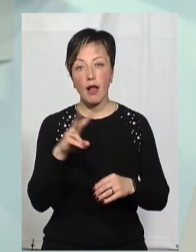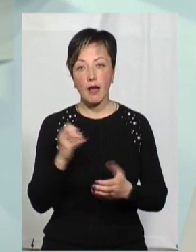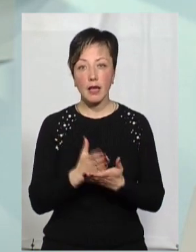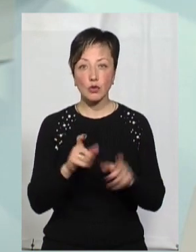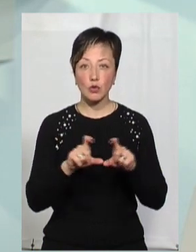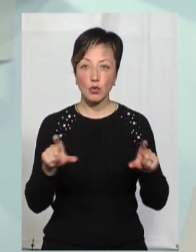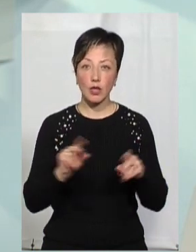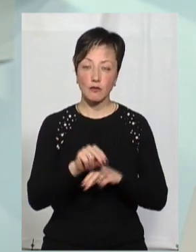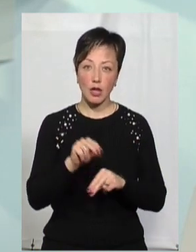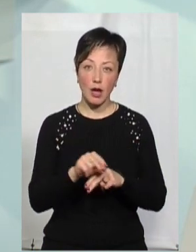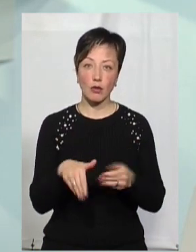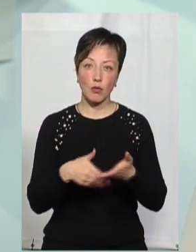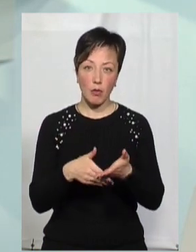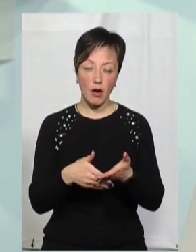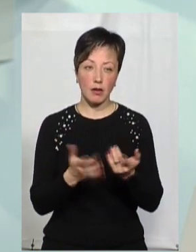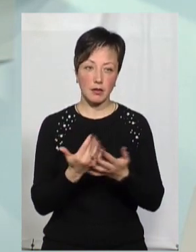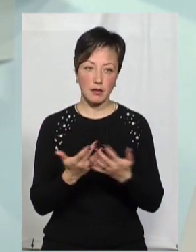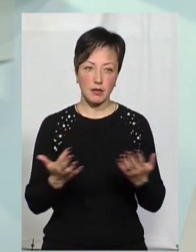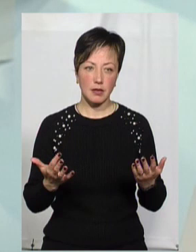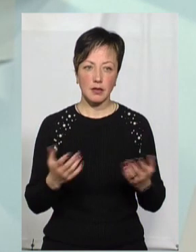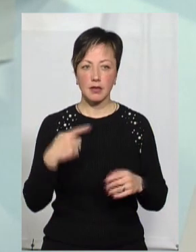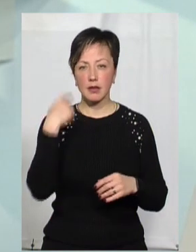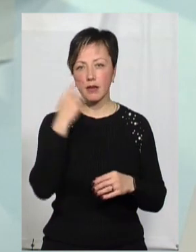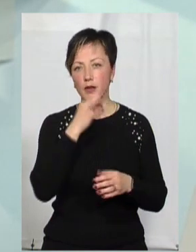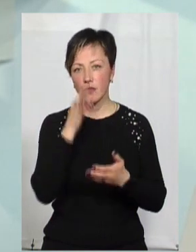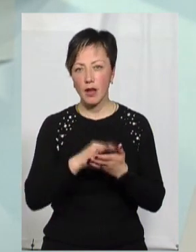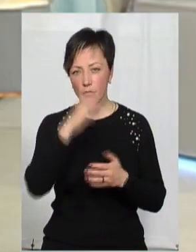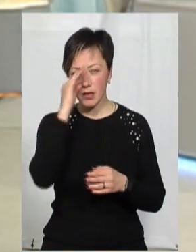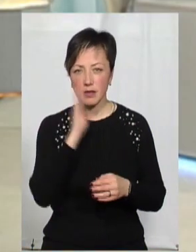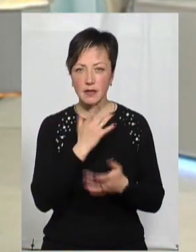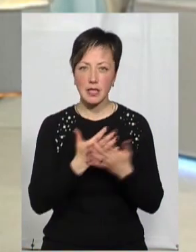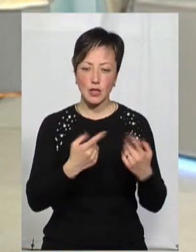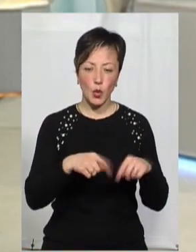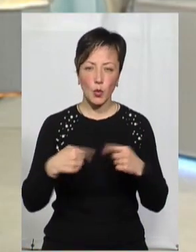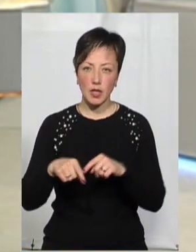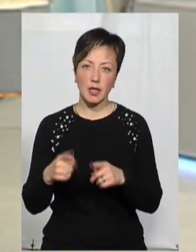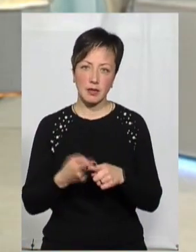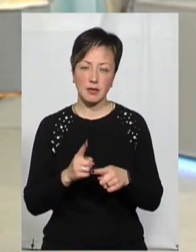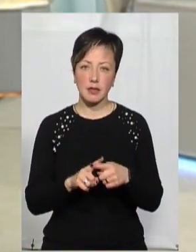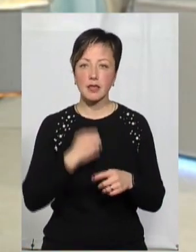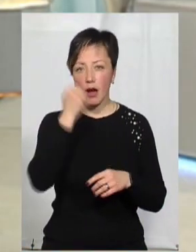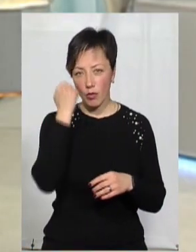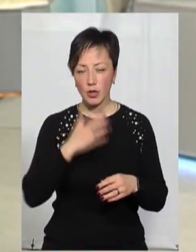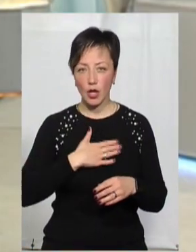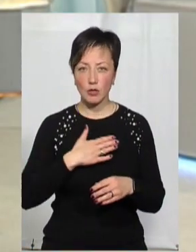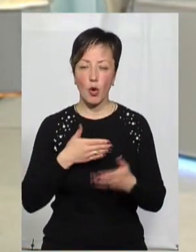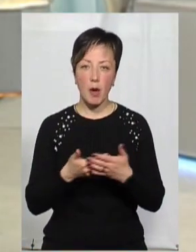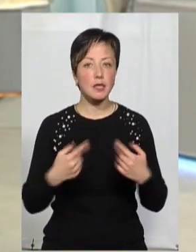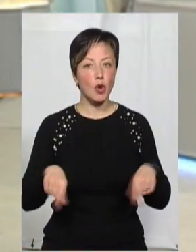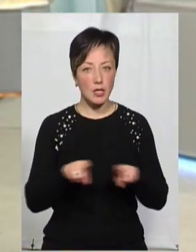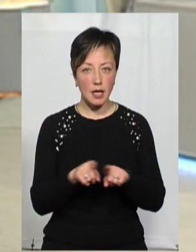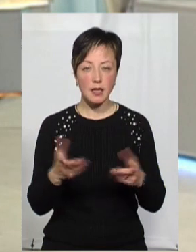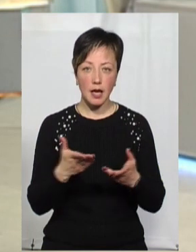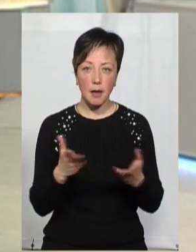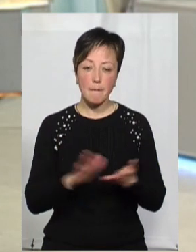є структура, яка навчає, яка допомагає, відповідального батьківства і різні гуртки. Ну, ми дякуємо нашим громадським